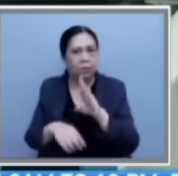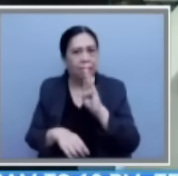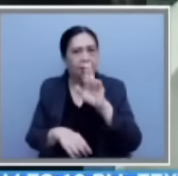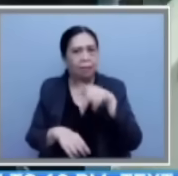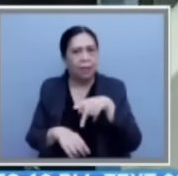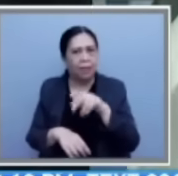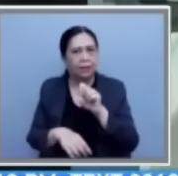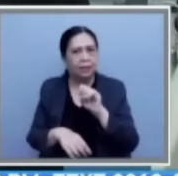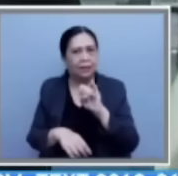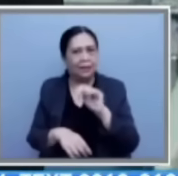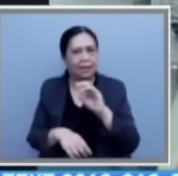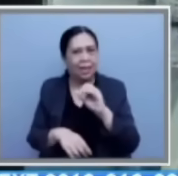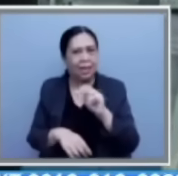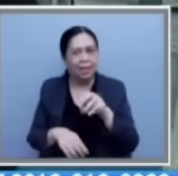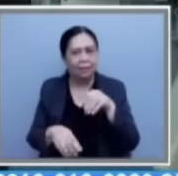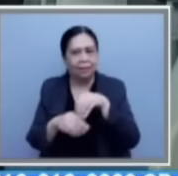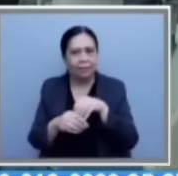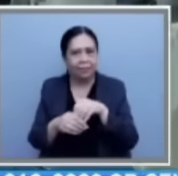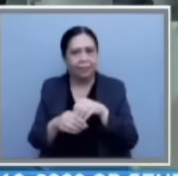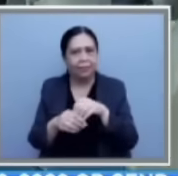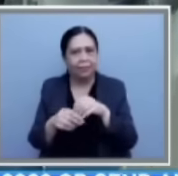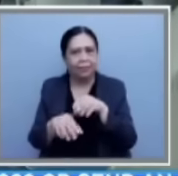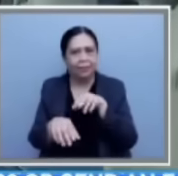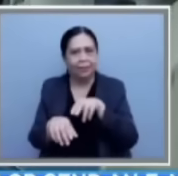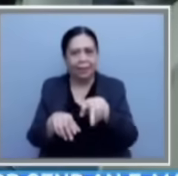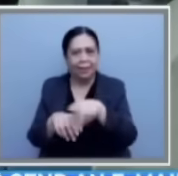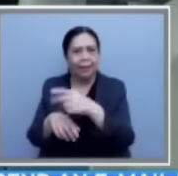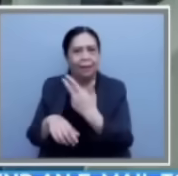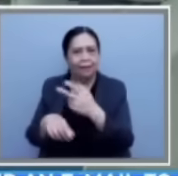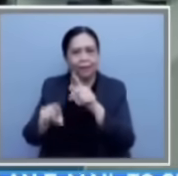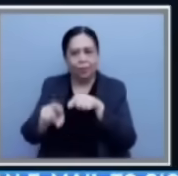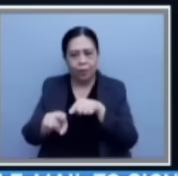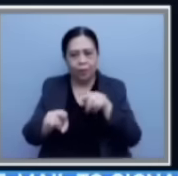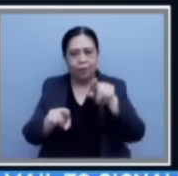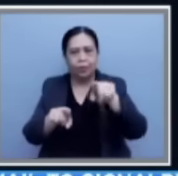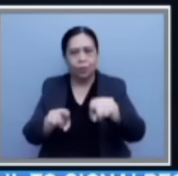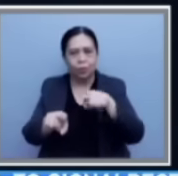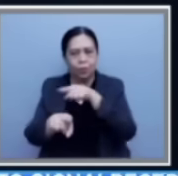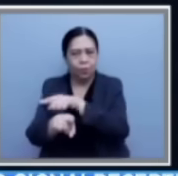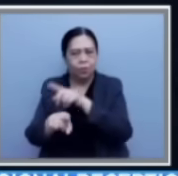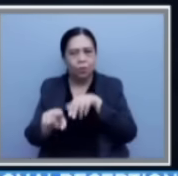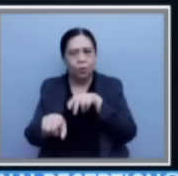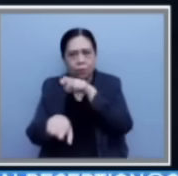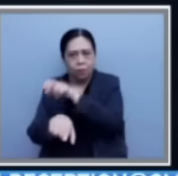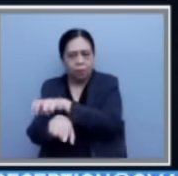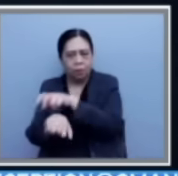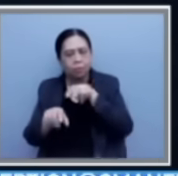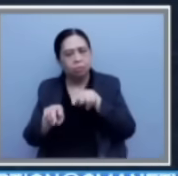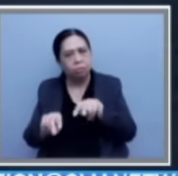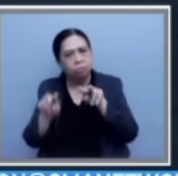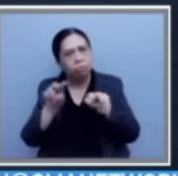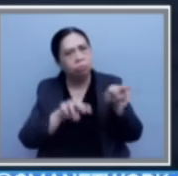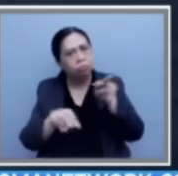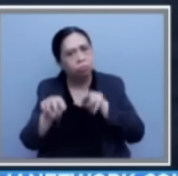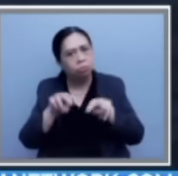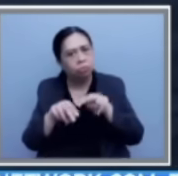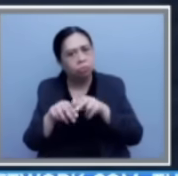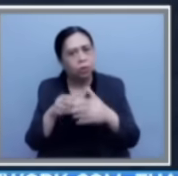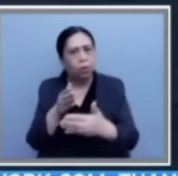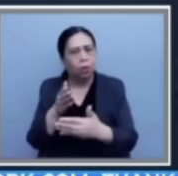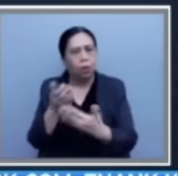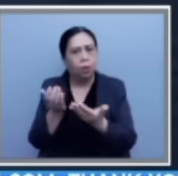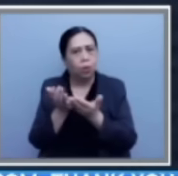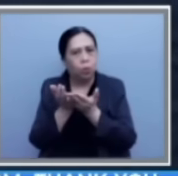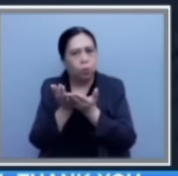Doon tayo naka pwesto doon tayo na-assign na ah magmasid ito'y ah habang tumatakbo yung